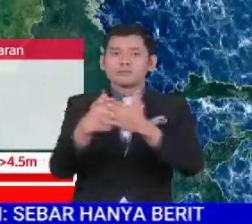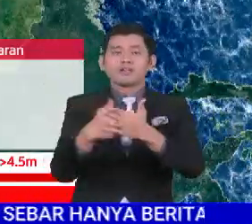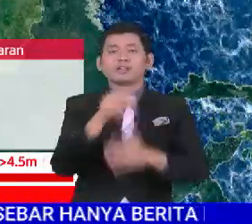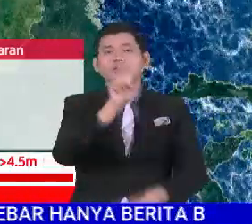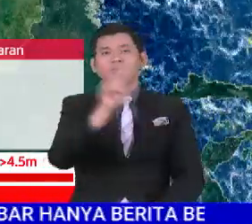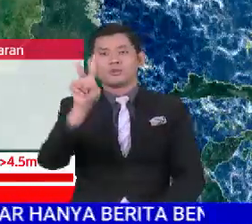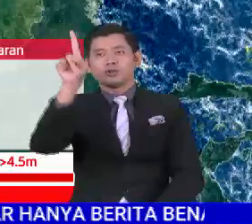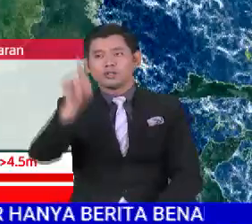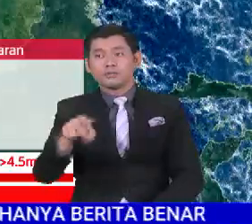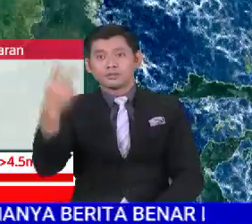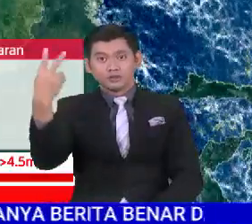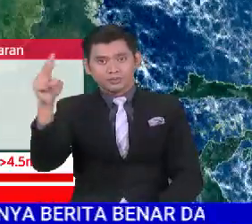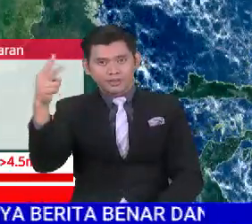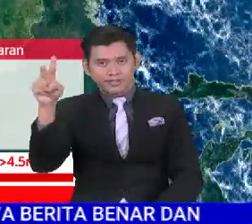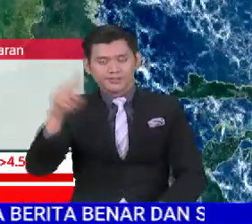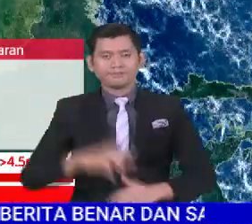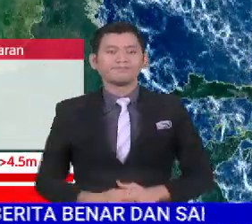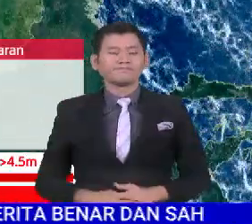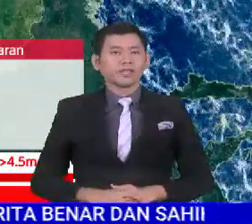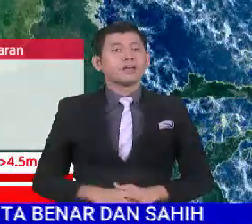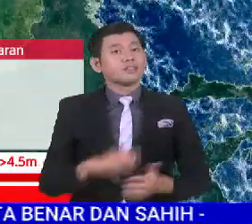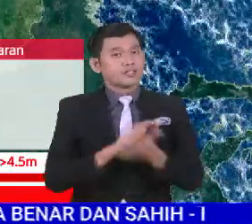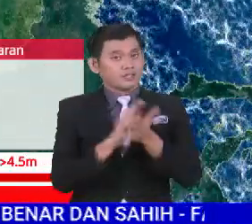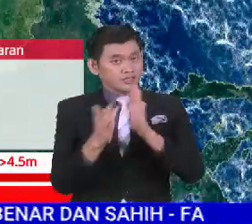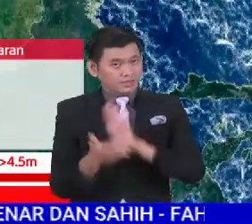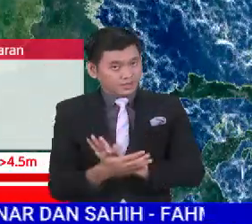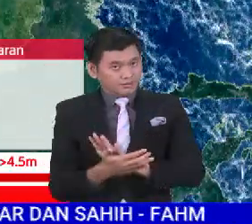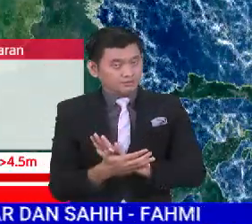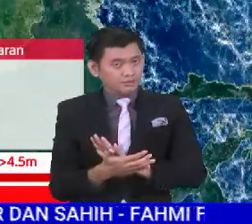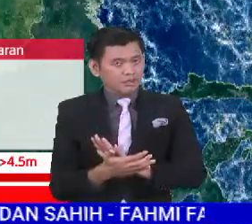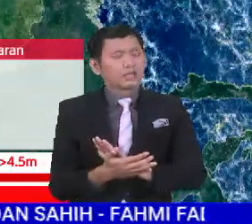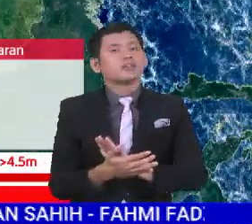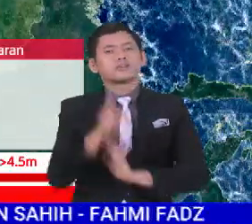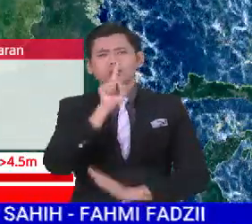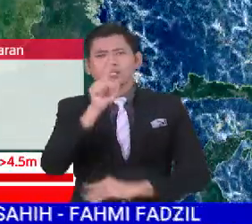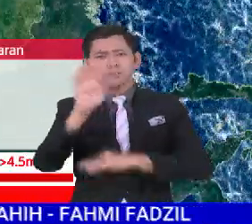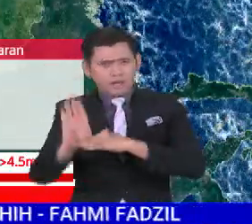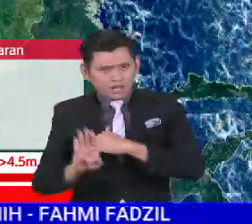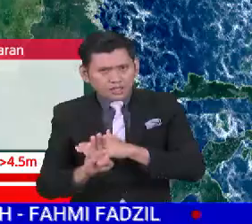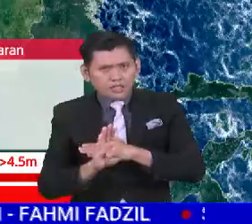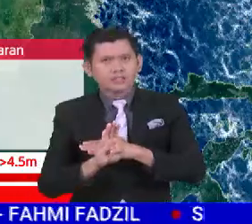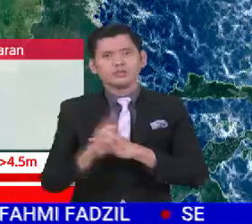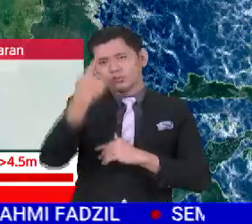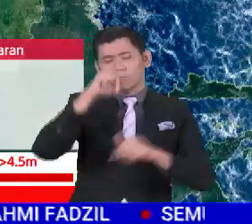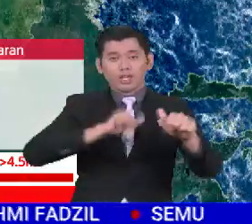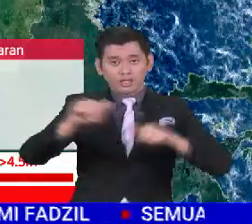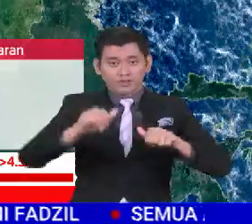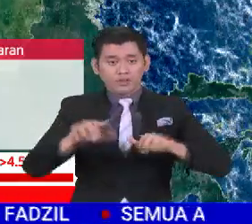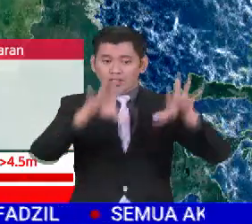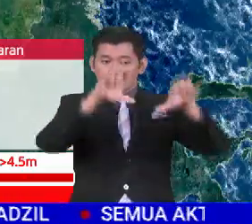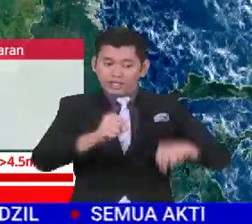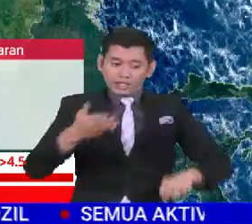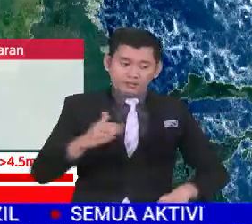22 Disember nanti. Oleh yang demikian, keadaan ini adalah amat berbahaya untuk aktiviti menangkap